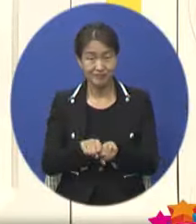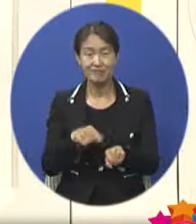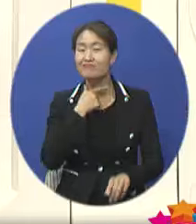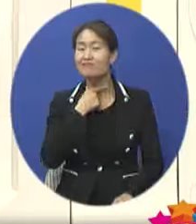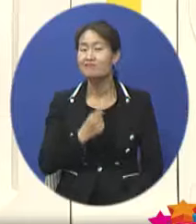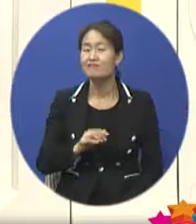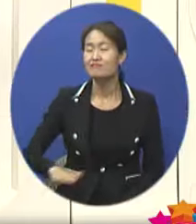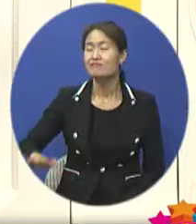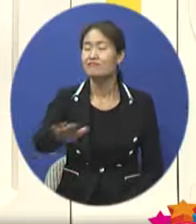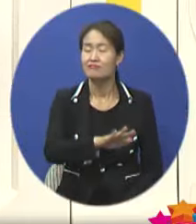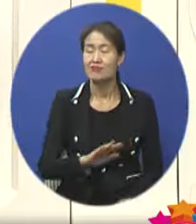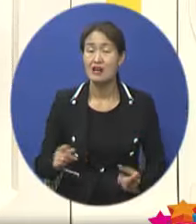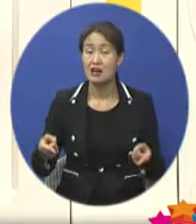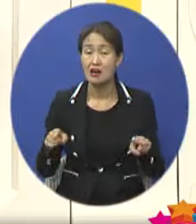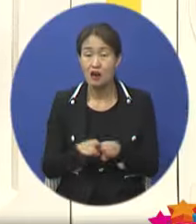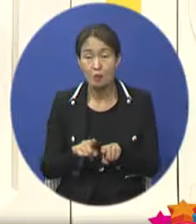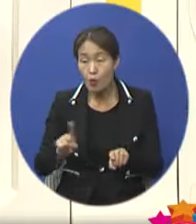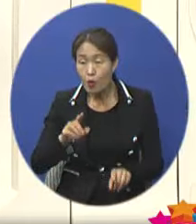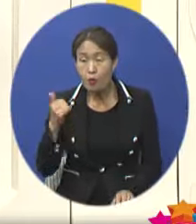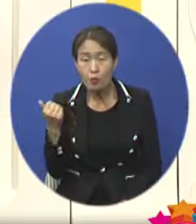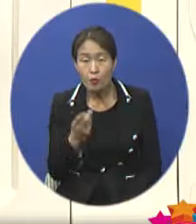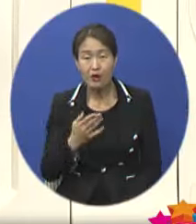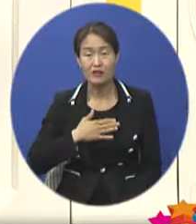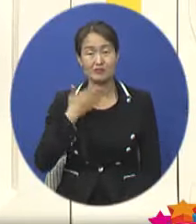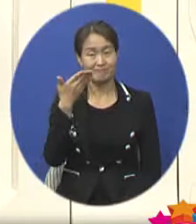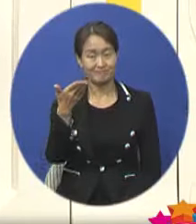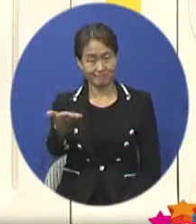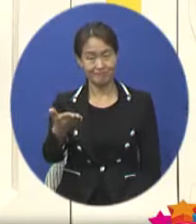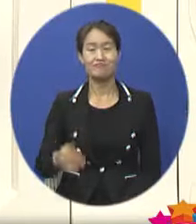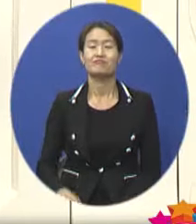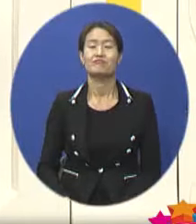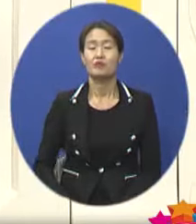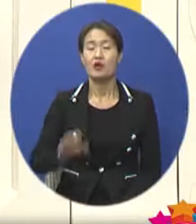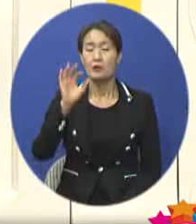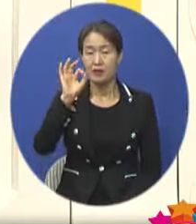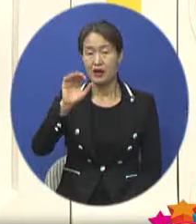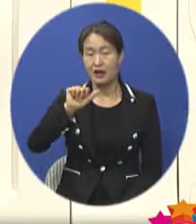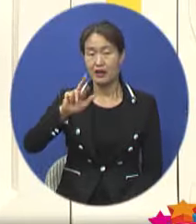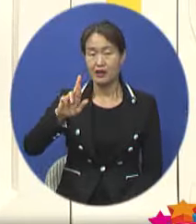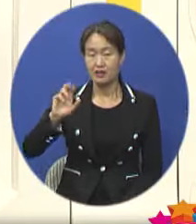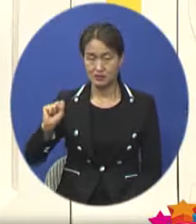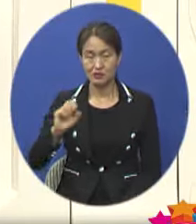네. 여러분이 함께 하실 수 있는 번호 알려드리도록 하겠습니다. 네. 자, ARS